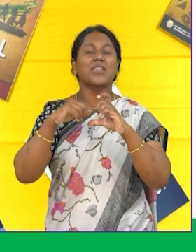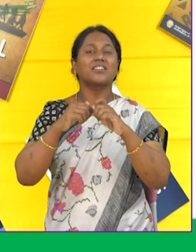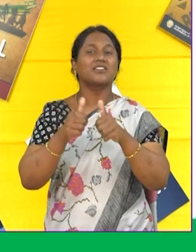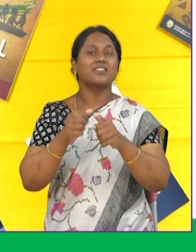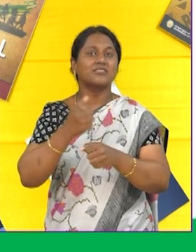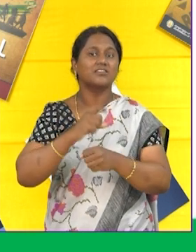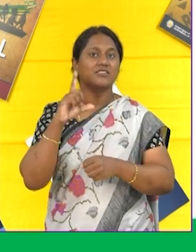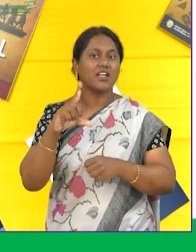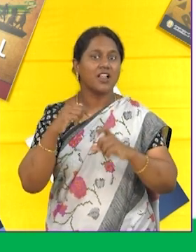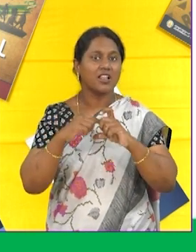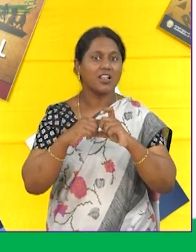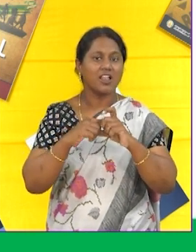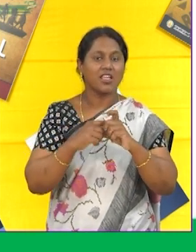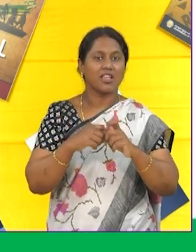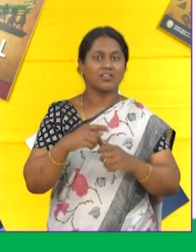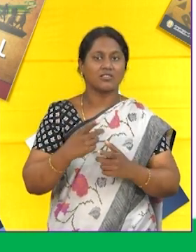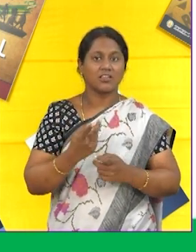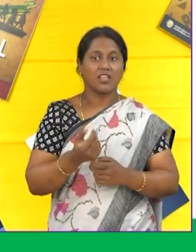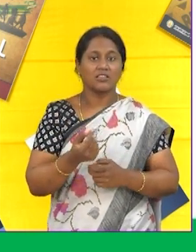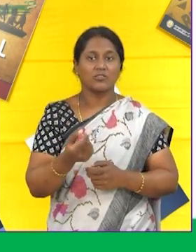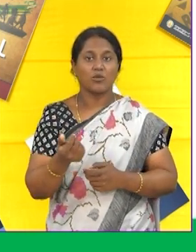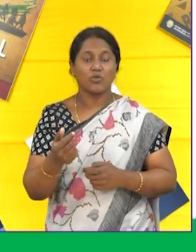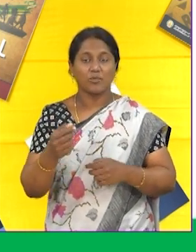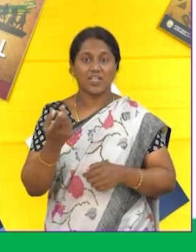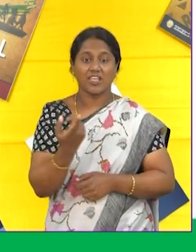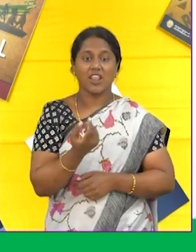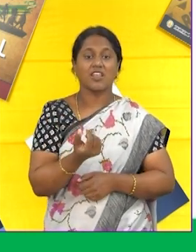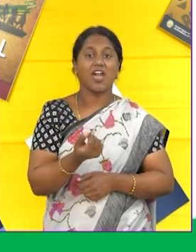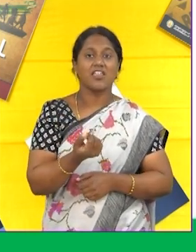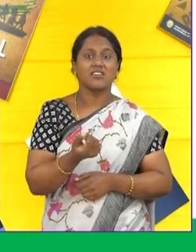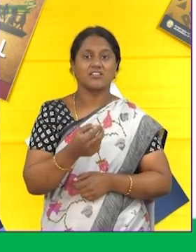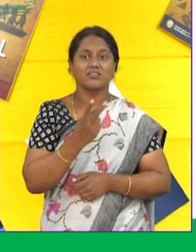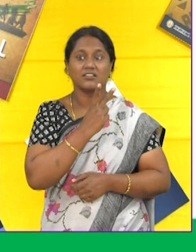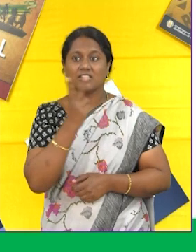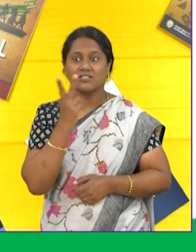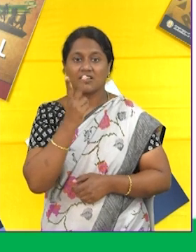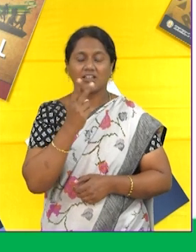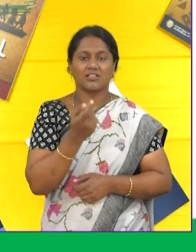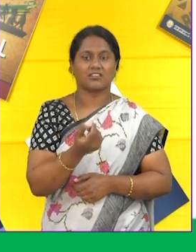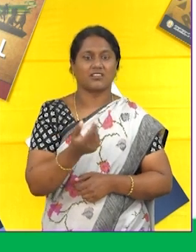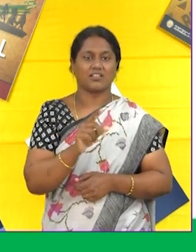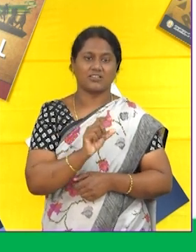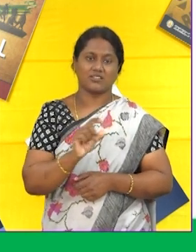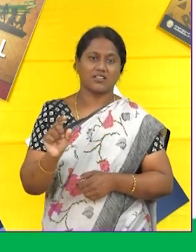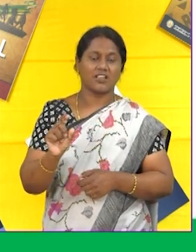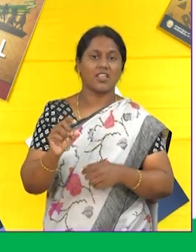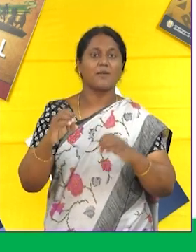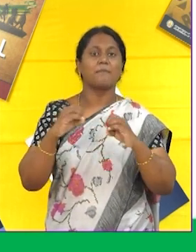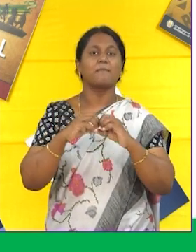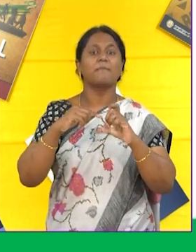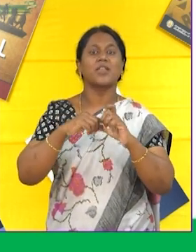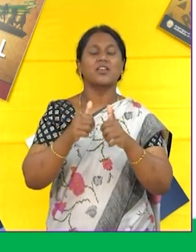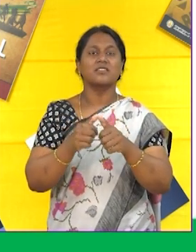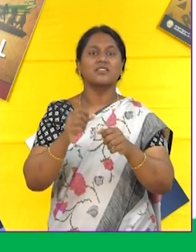beagle. துப்பறியும் வேட்டை நாய். a small, short-legged, smooth-coated hound often used for